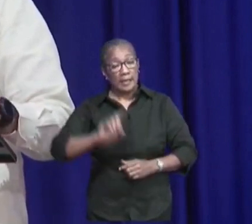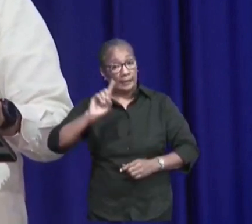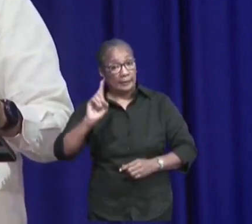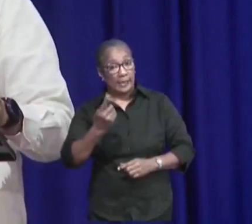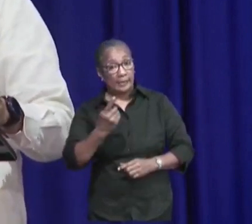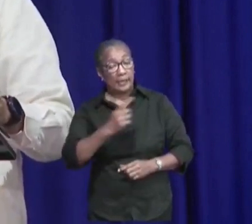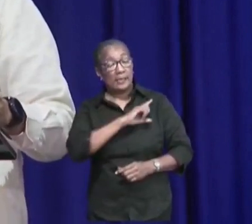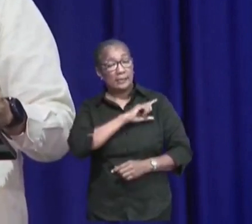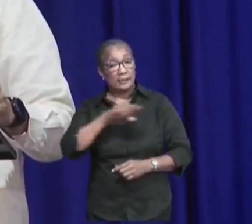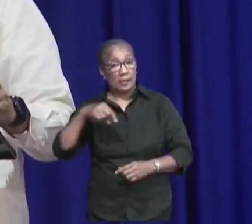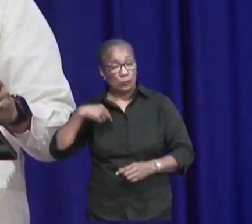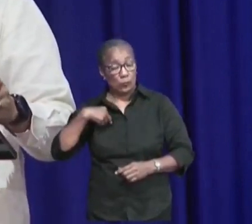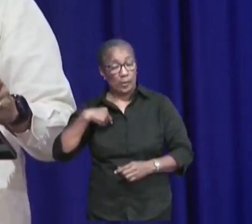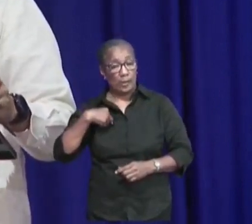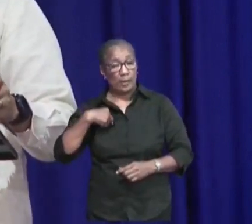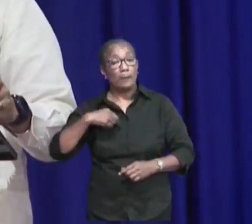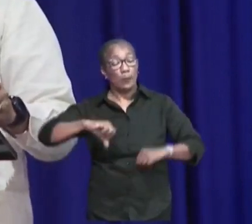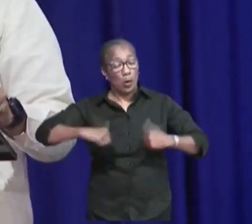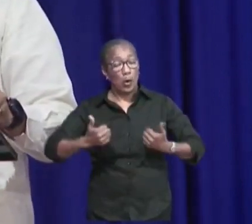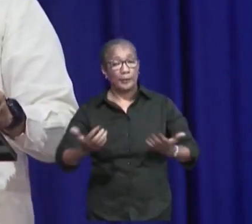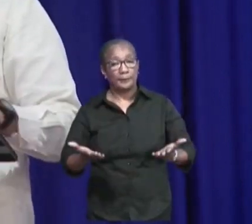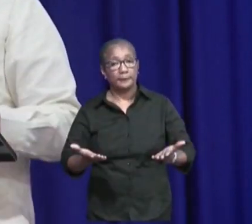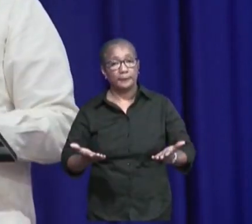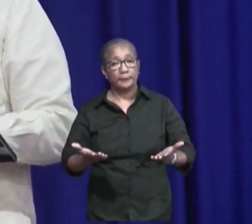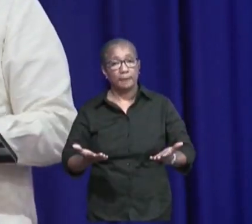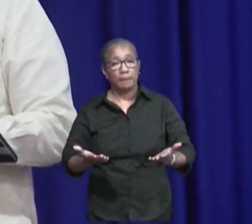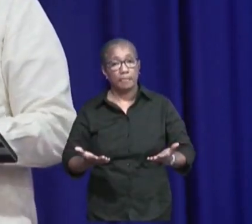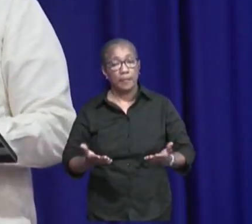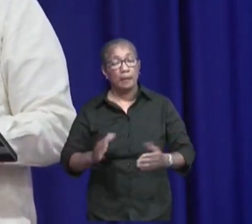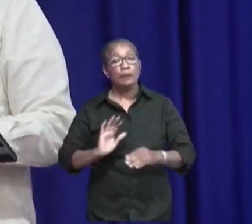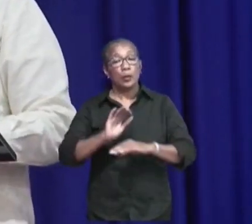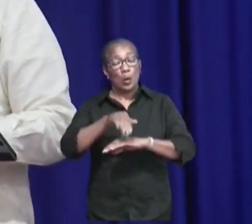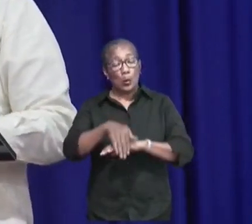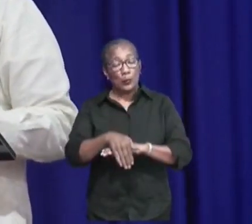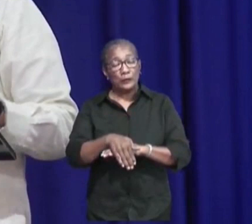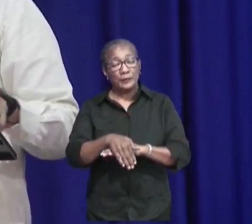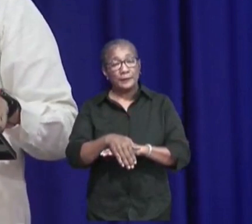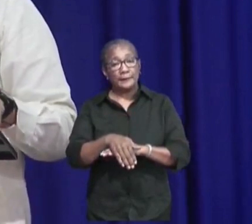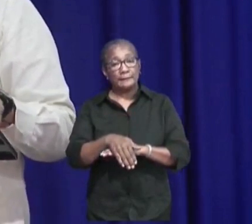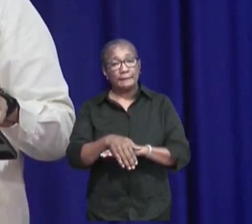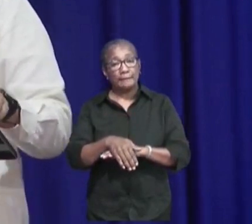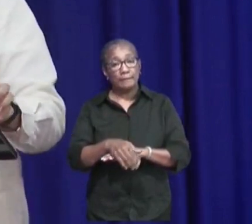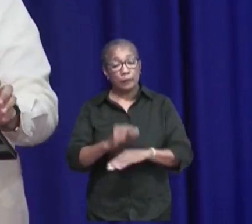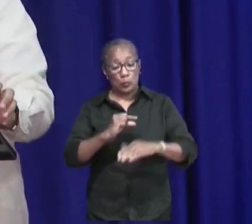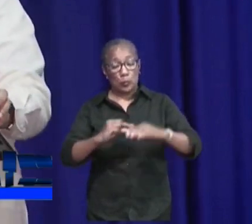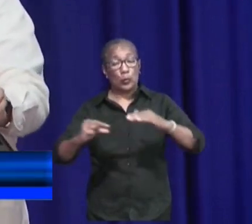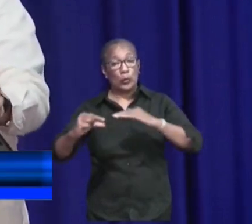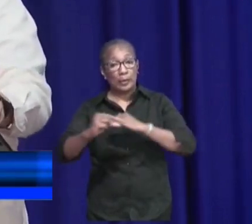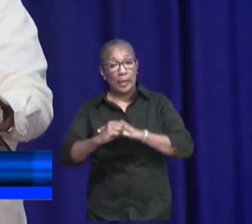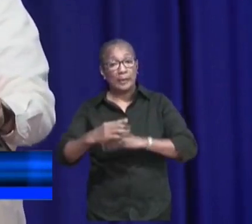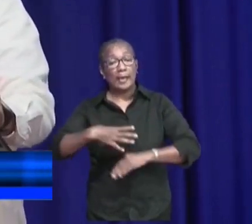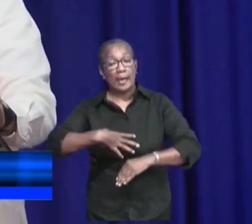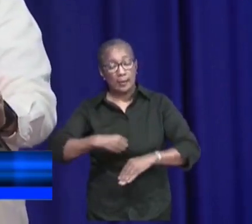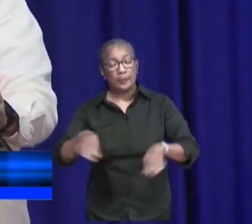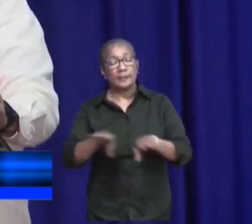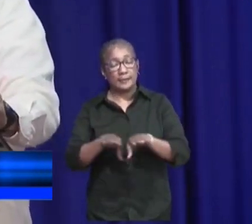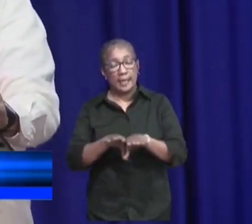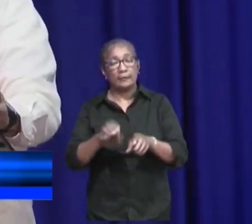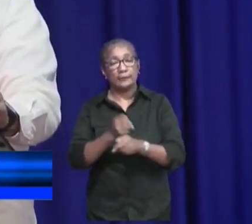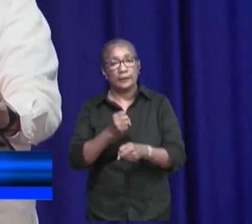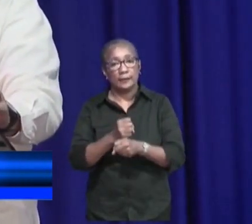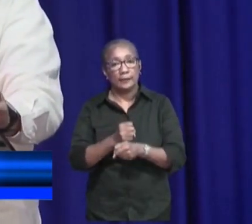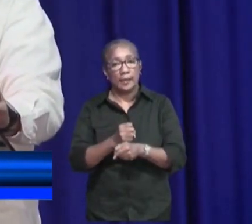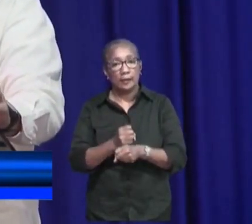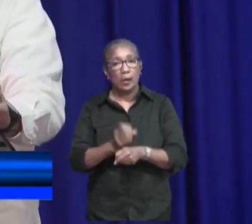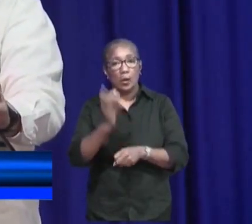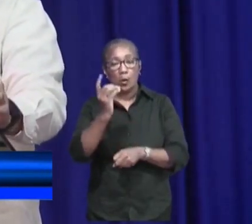Daarmee zijn wij dus reeds gestart. Ten aanzien van Guyana hebben wij hetzelfde gedaan, ook